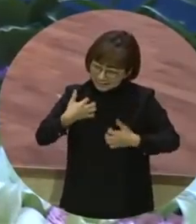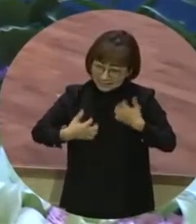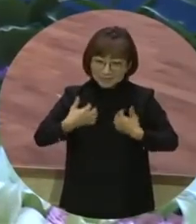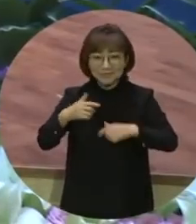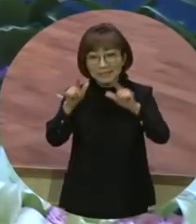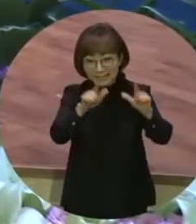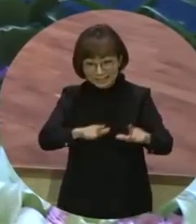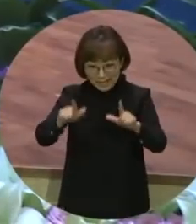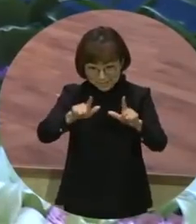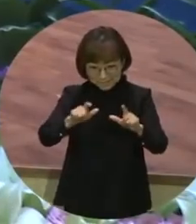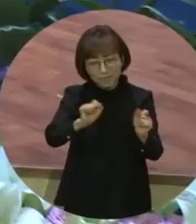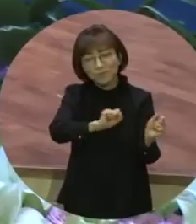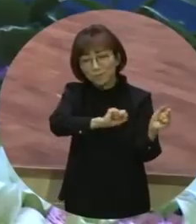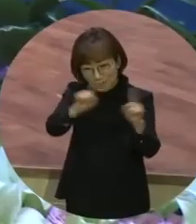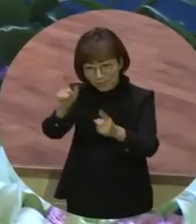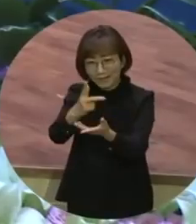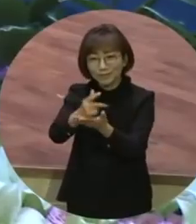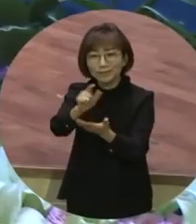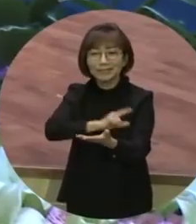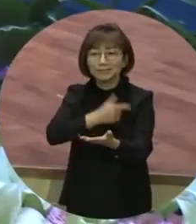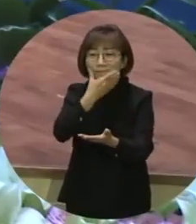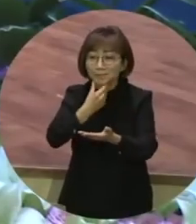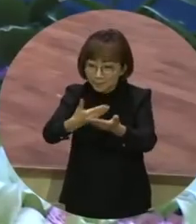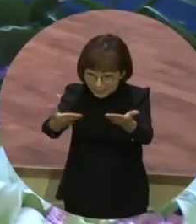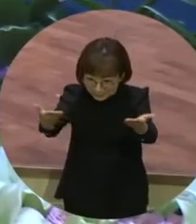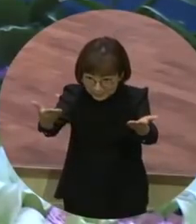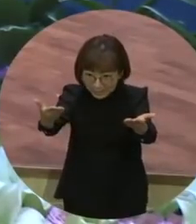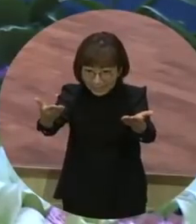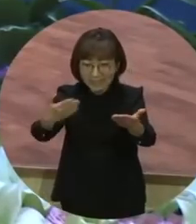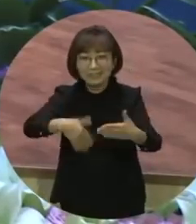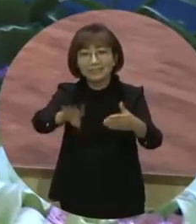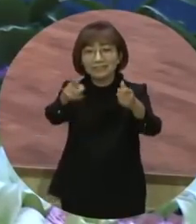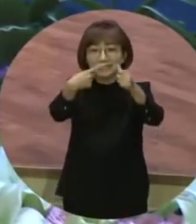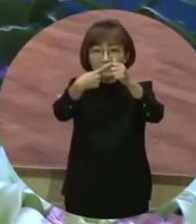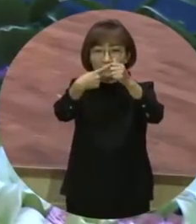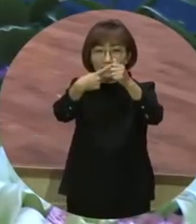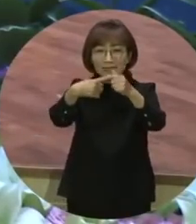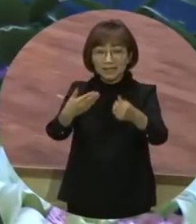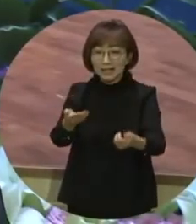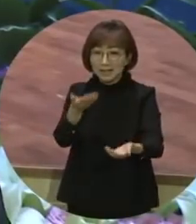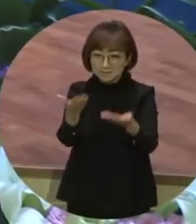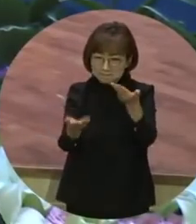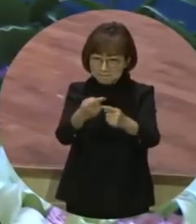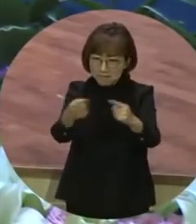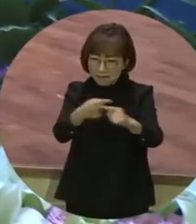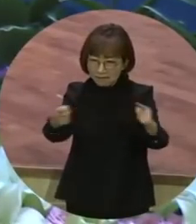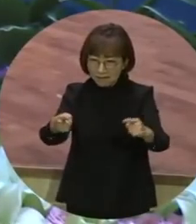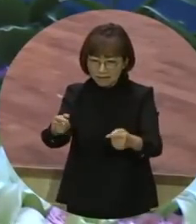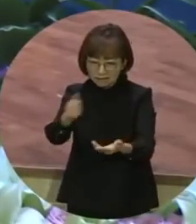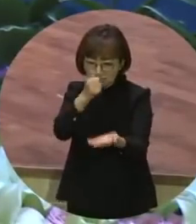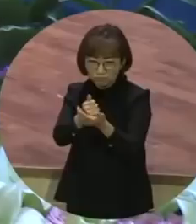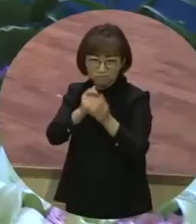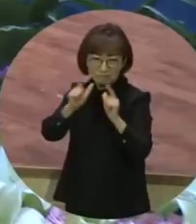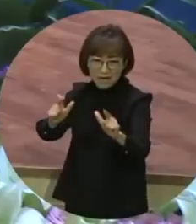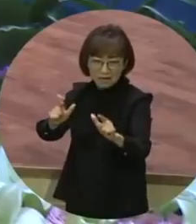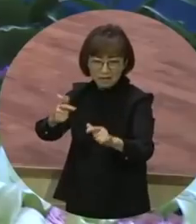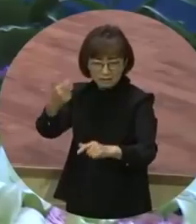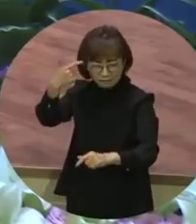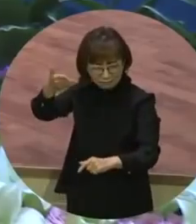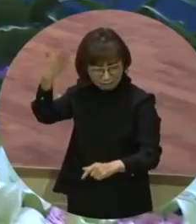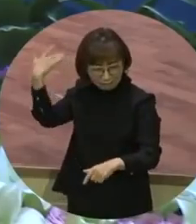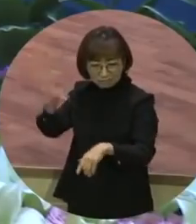삶을 회복하시기를 주님으로 축복합니다. 그럼 첫째로 판단과 정죄의 예털입니다.